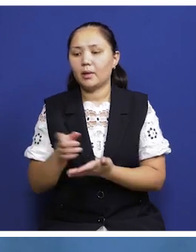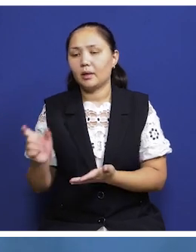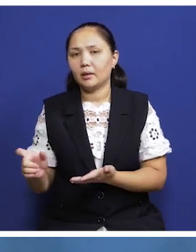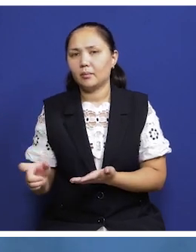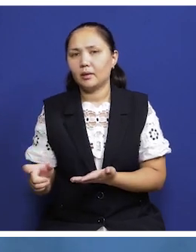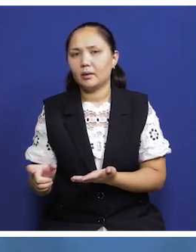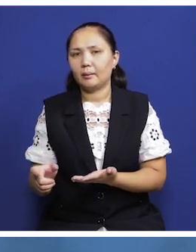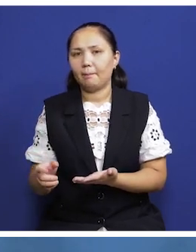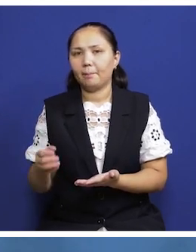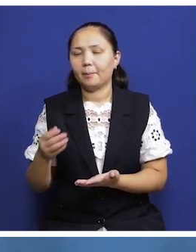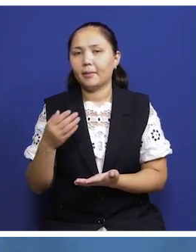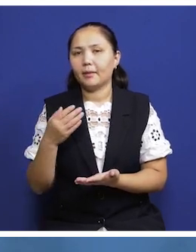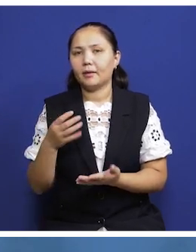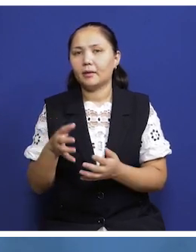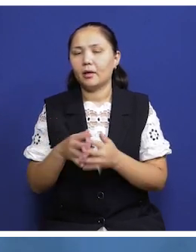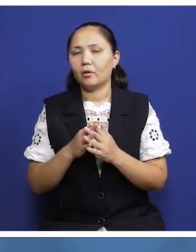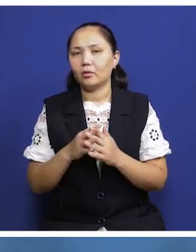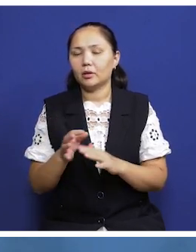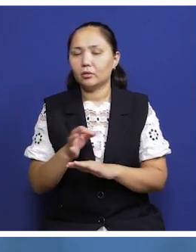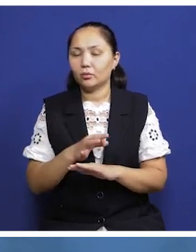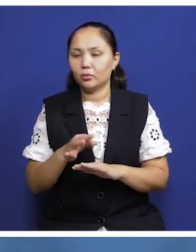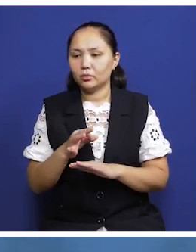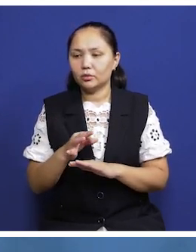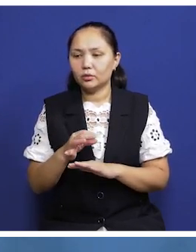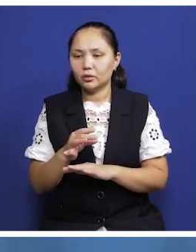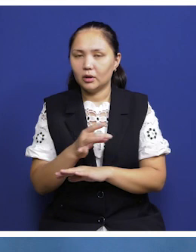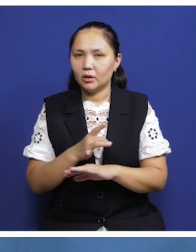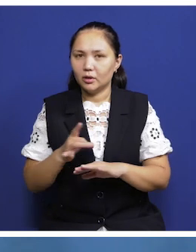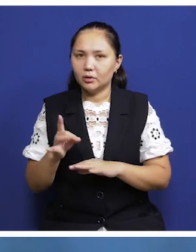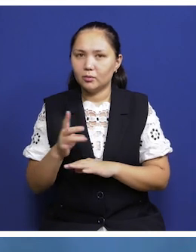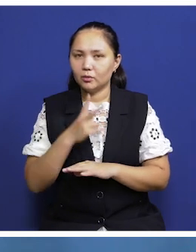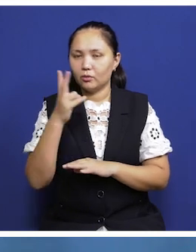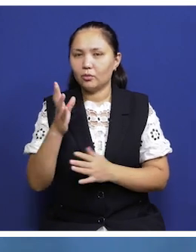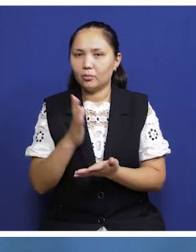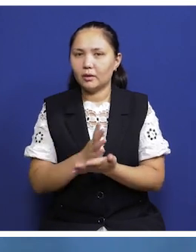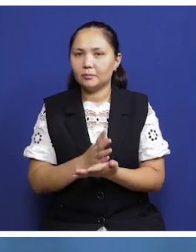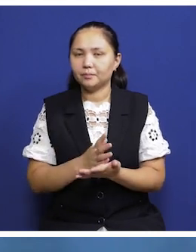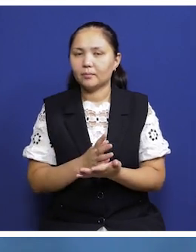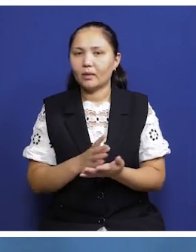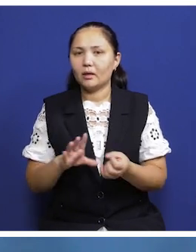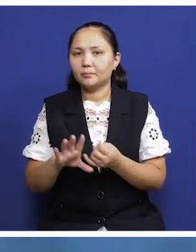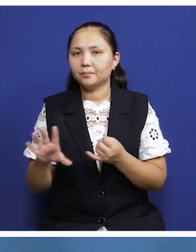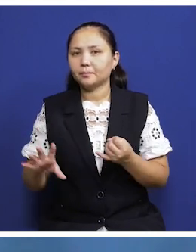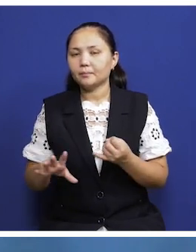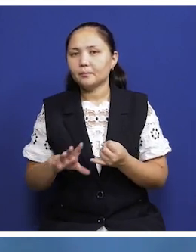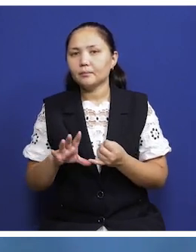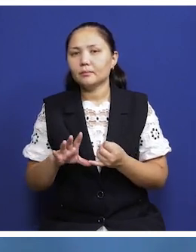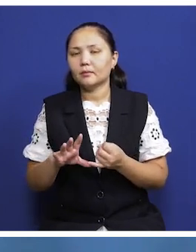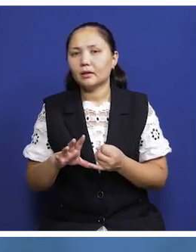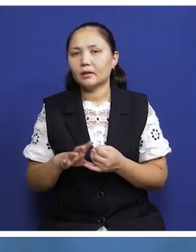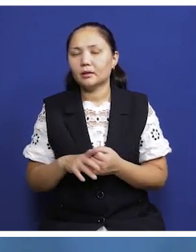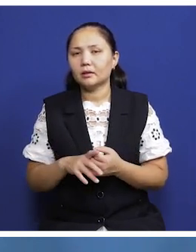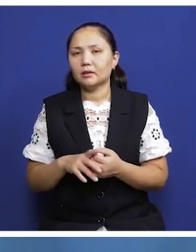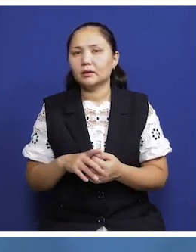көп ауданда көріп отырсыздар. Республикада, облыстық және де жергілікті бюджеттен тиісті қаржылар бөлініп отыр